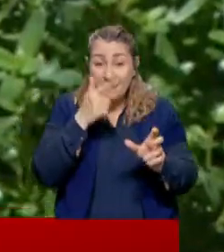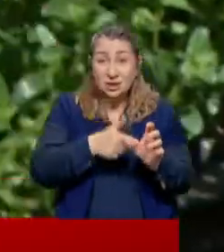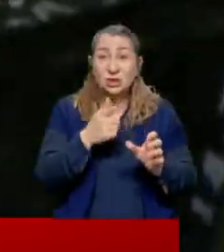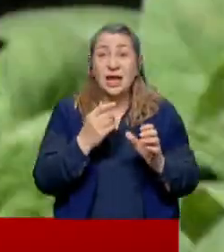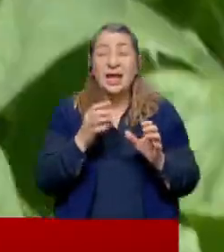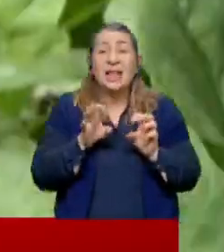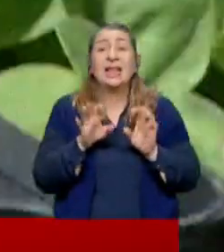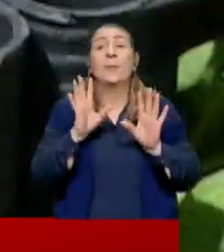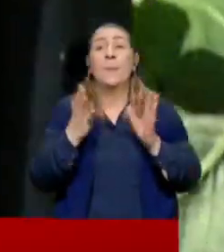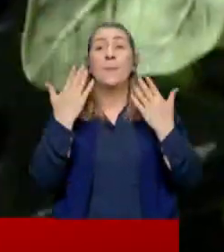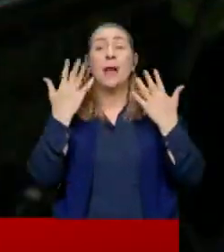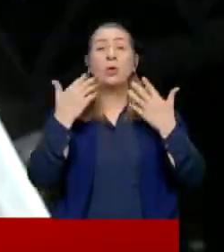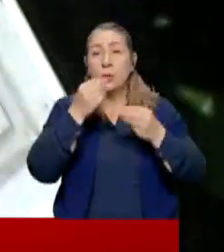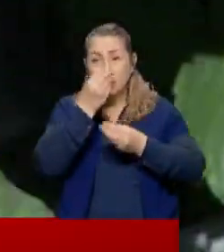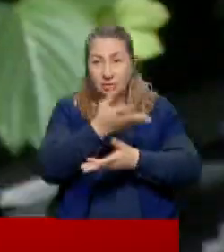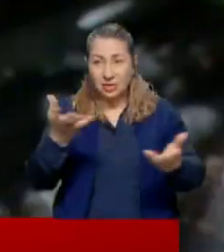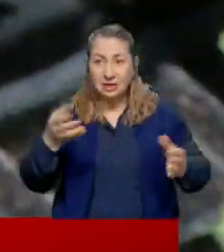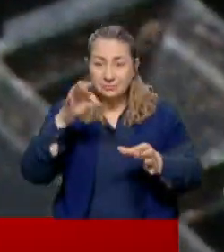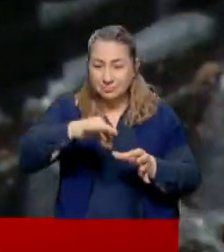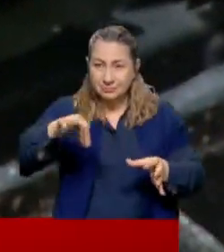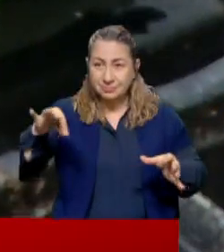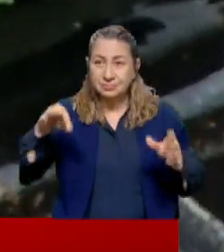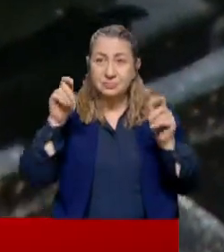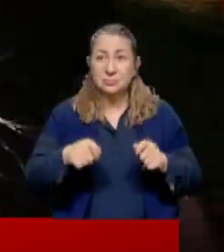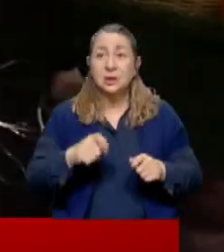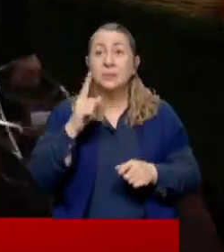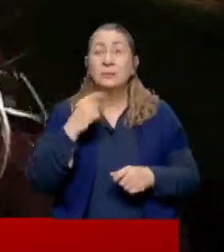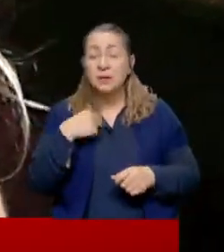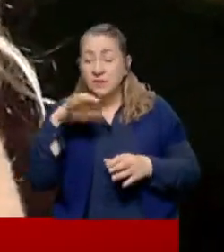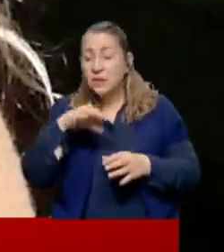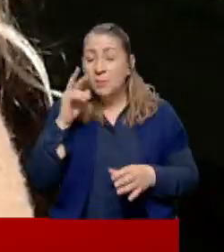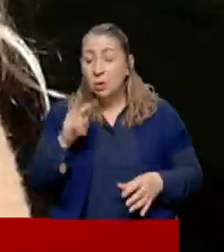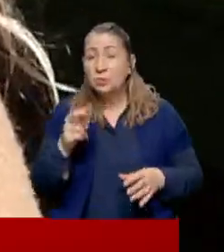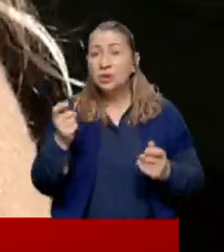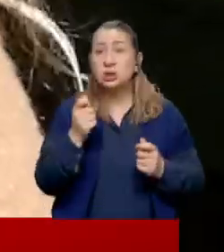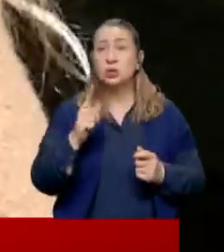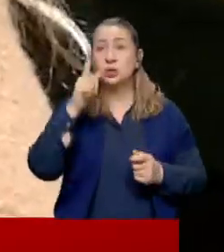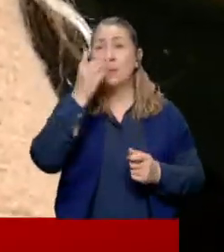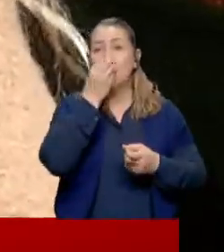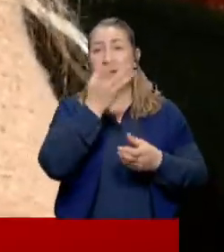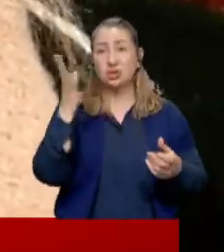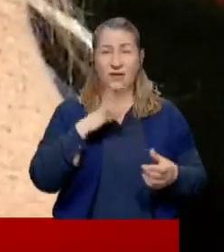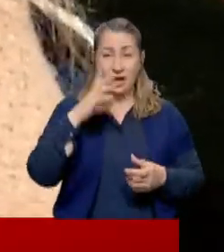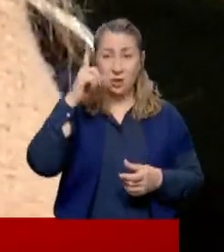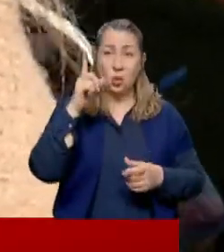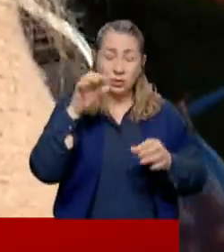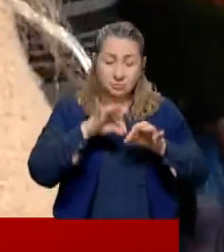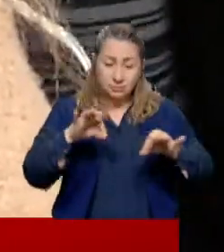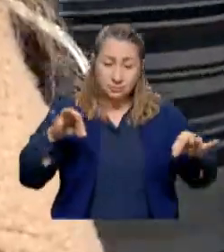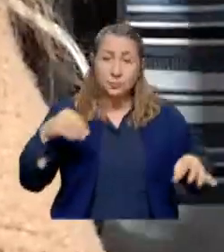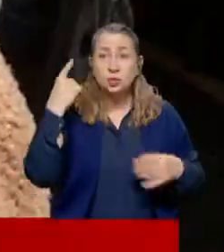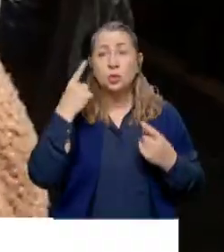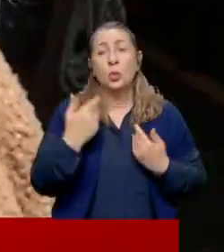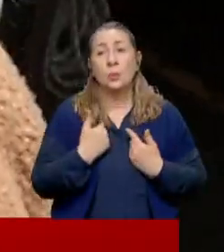etkilenmemek için balkonda yeşillik üretimine yöneliyor size Bakıyorum bu iş yerinde yukarıda bir bahçe var orada